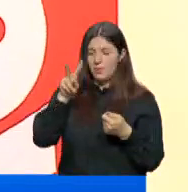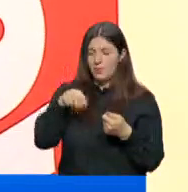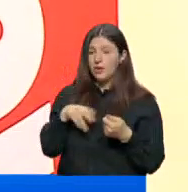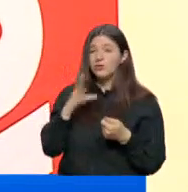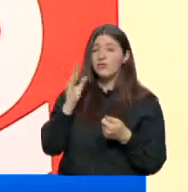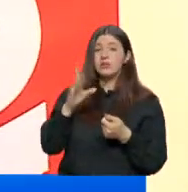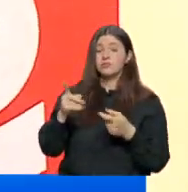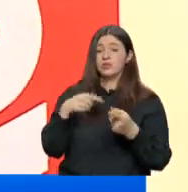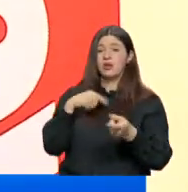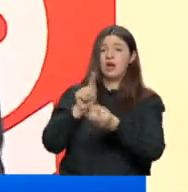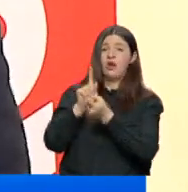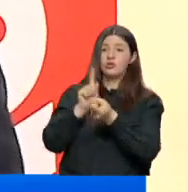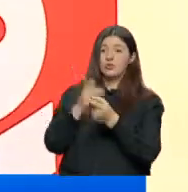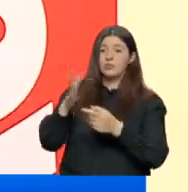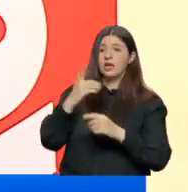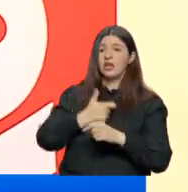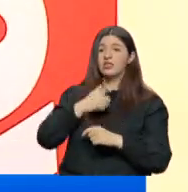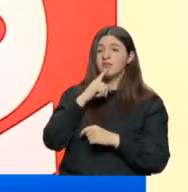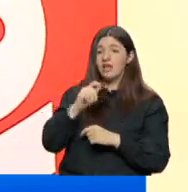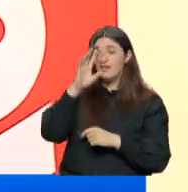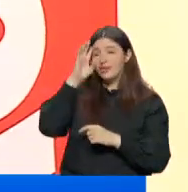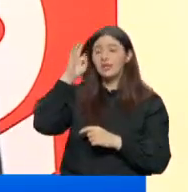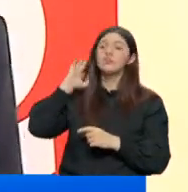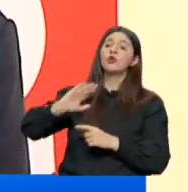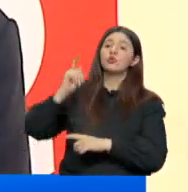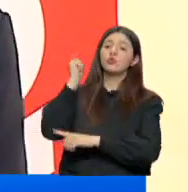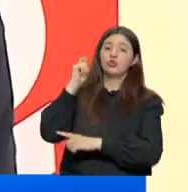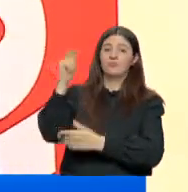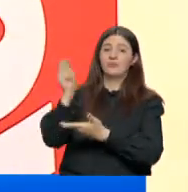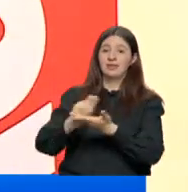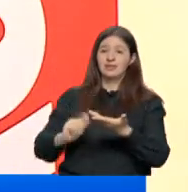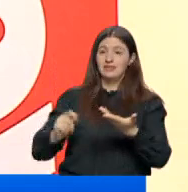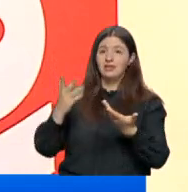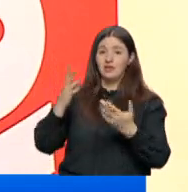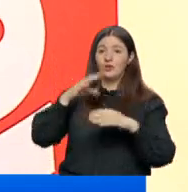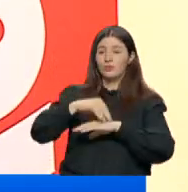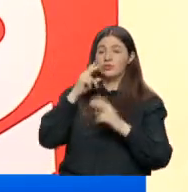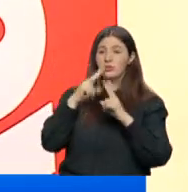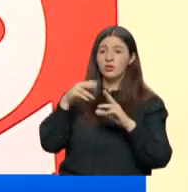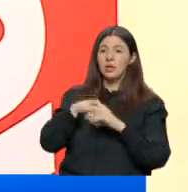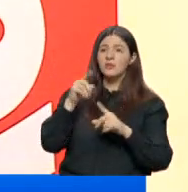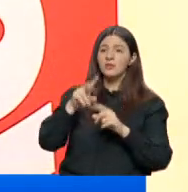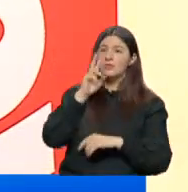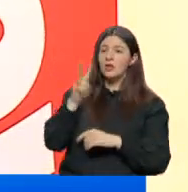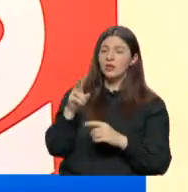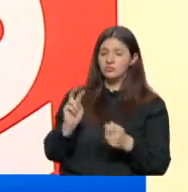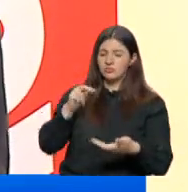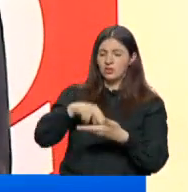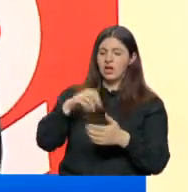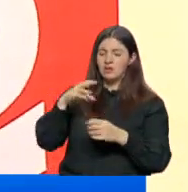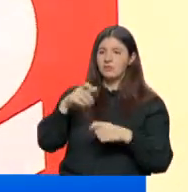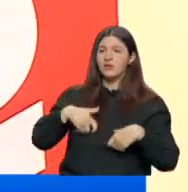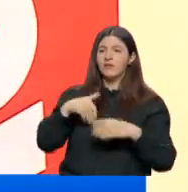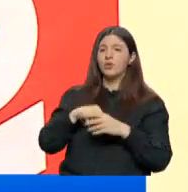çoğu zaman biz şununla karşılaşıyoruz. İşte kanun tekliflerinde bir sunum yazılır öncesinde komisyon görüşmelerinde. Bazen bakıyorum çıkan AKP'li